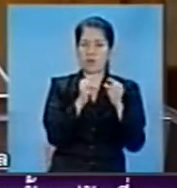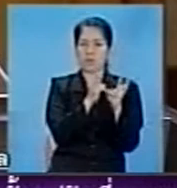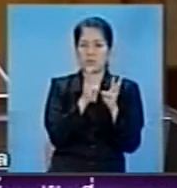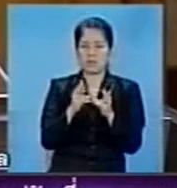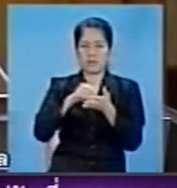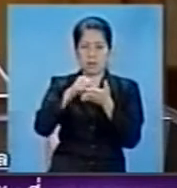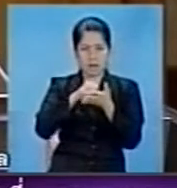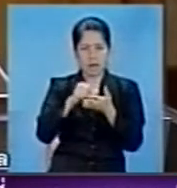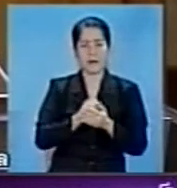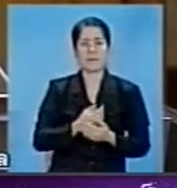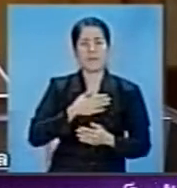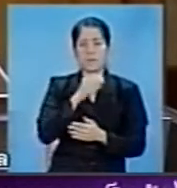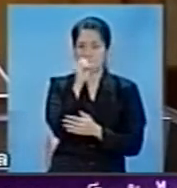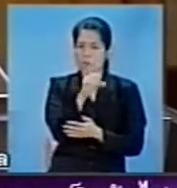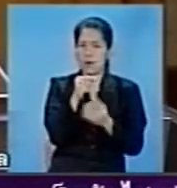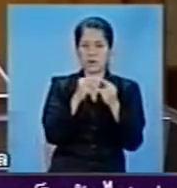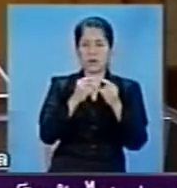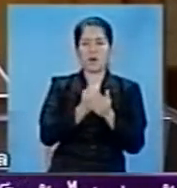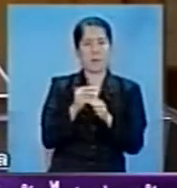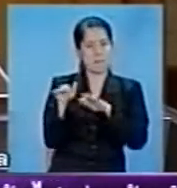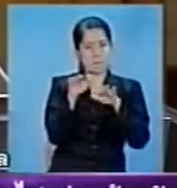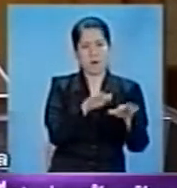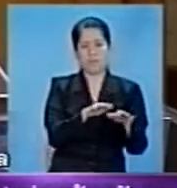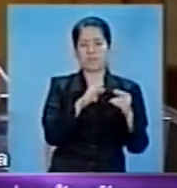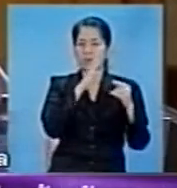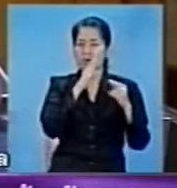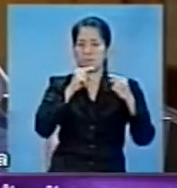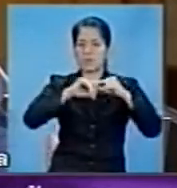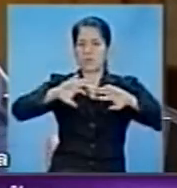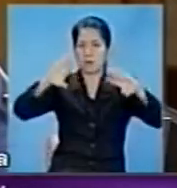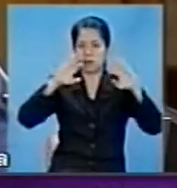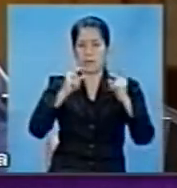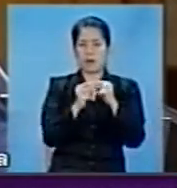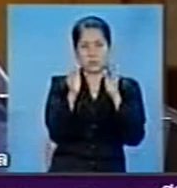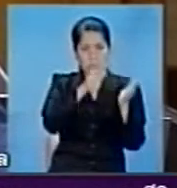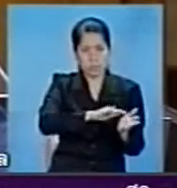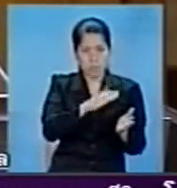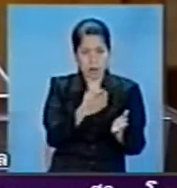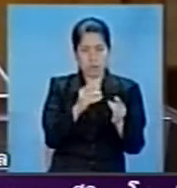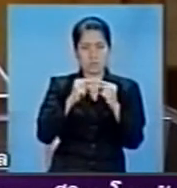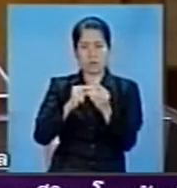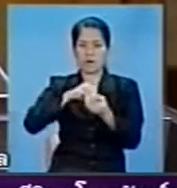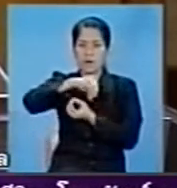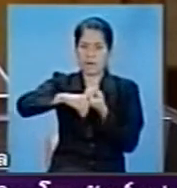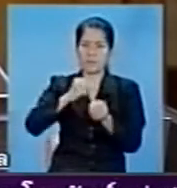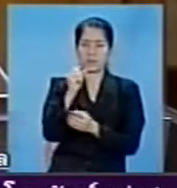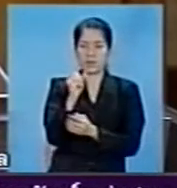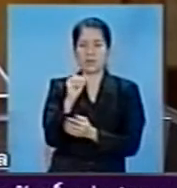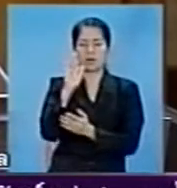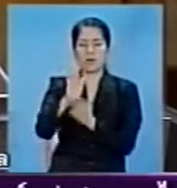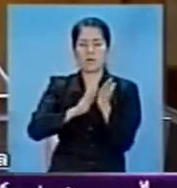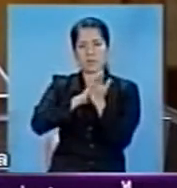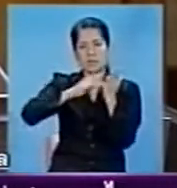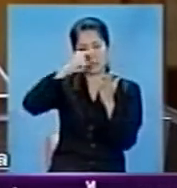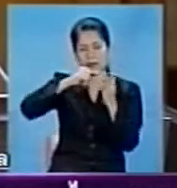ที่จะยุบสภาถ้าการยุบสภานั้นเนี่ยจะเอื้ออำนวยให้เศรษฐกิจสังคมและการเมืองของประเทศเดินได้